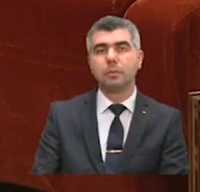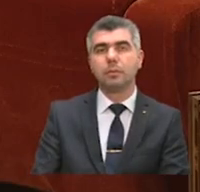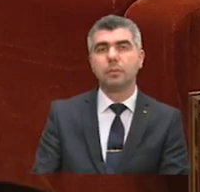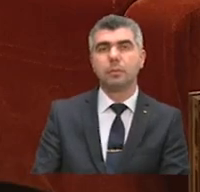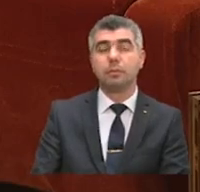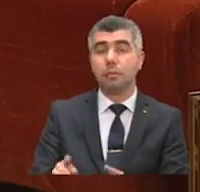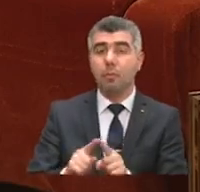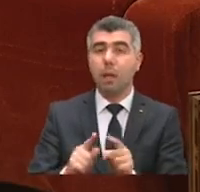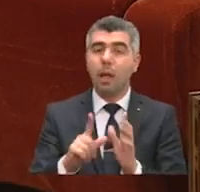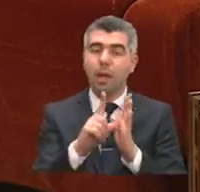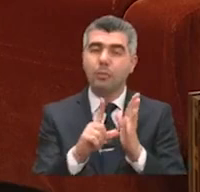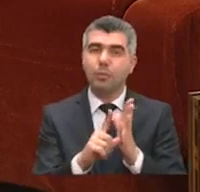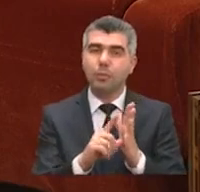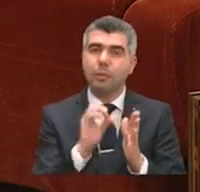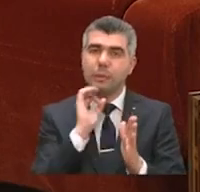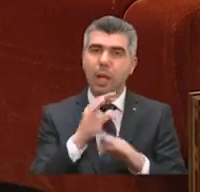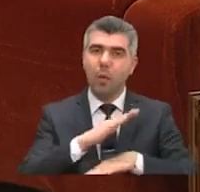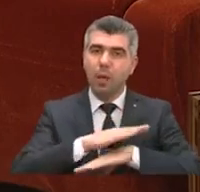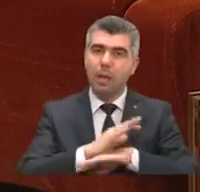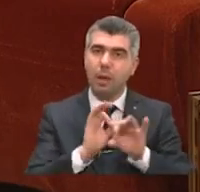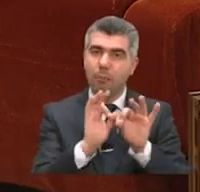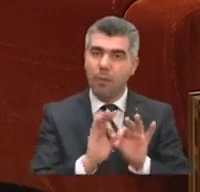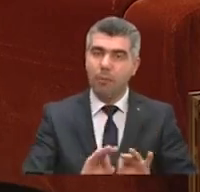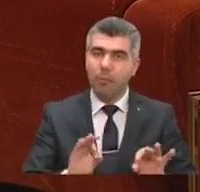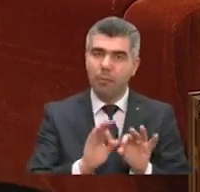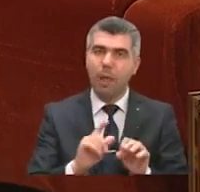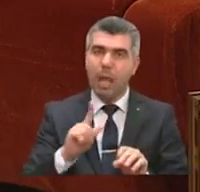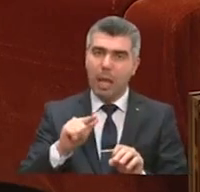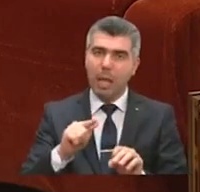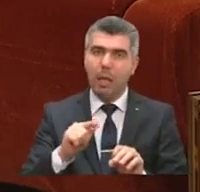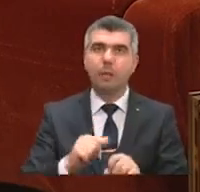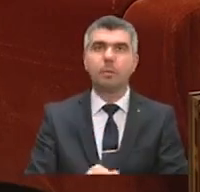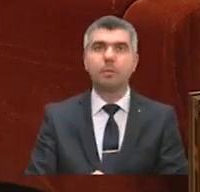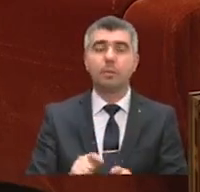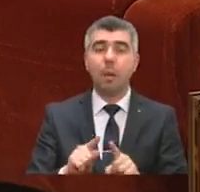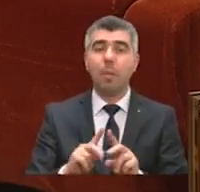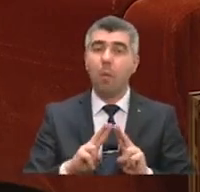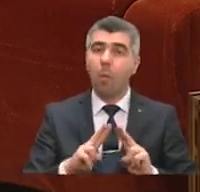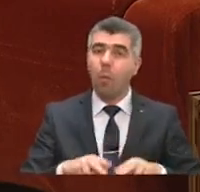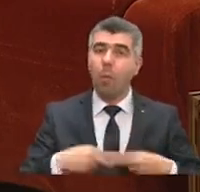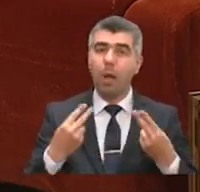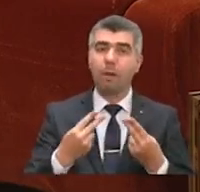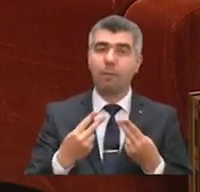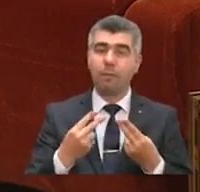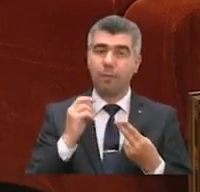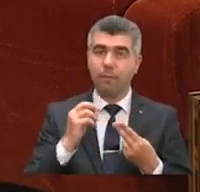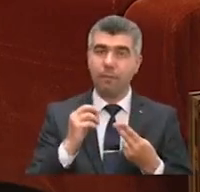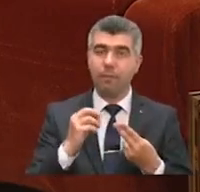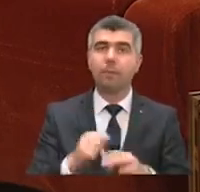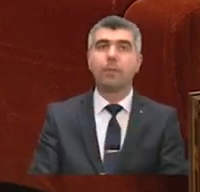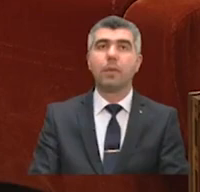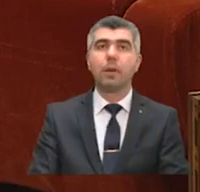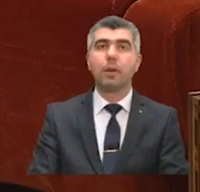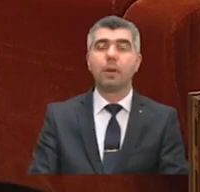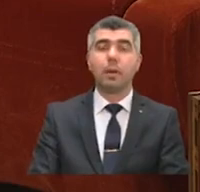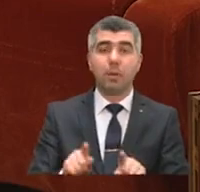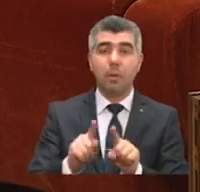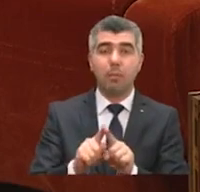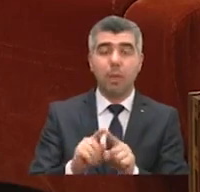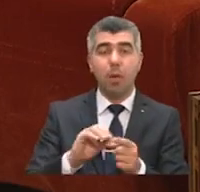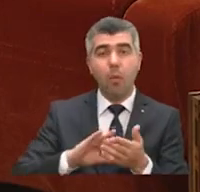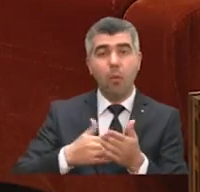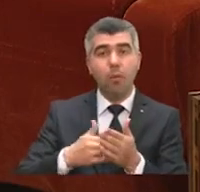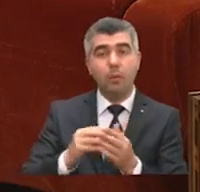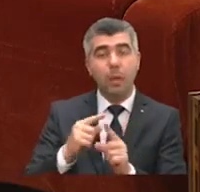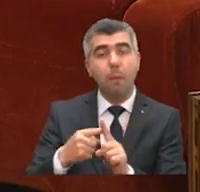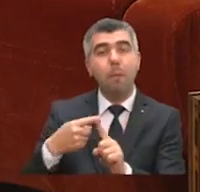بالنظام اللي كنا بغينا، ولكن كاين مساطر خاصة بهذا الشيء. خاصنا نولفوا بأن هذه الحركية ماشي غادي نقصوا منها، غادي نزيدوا فيها